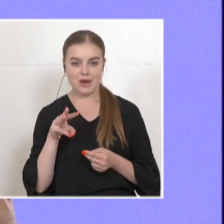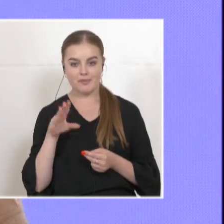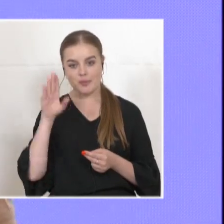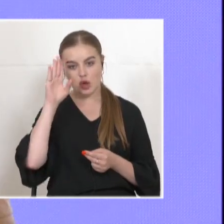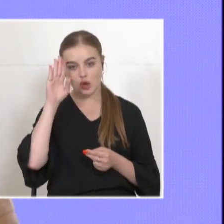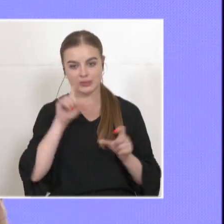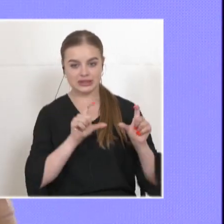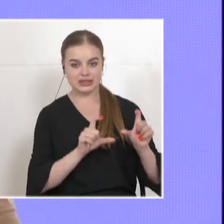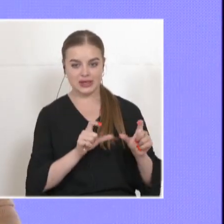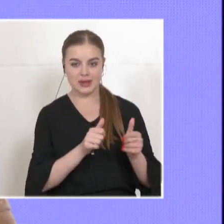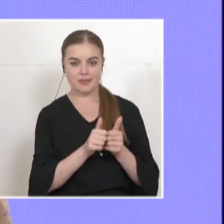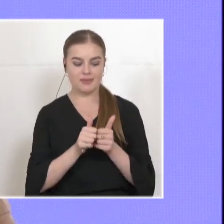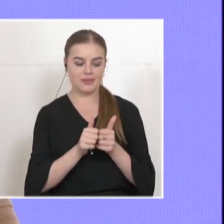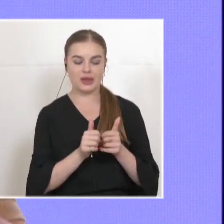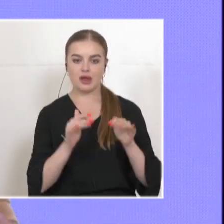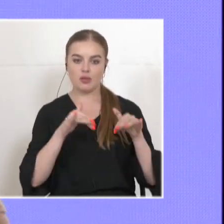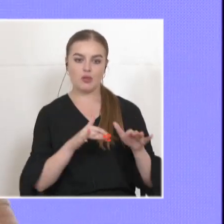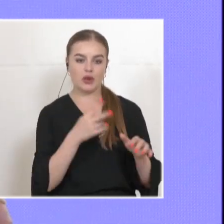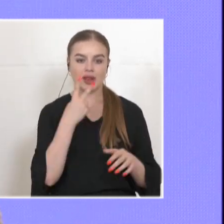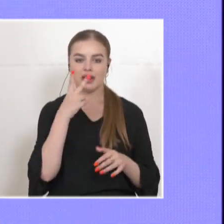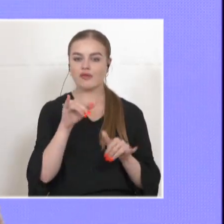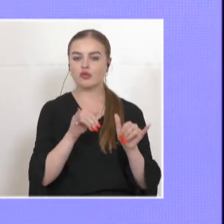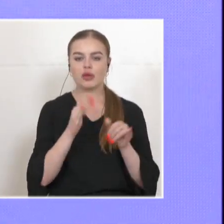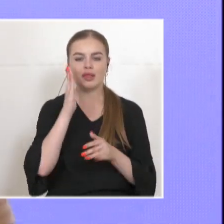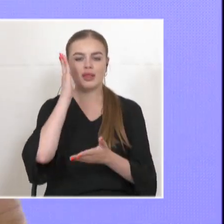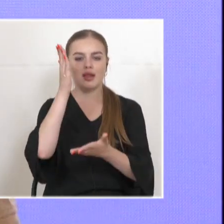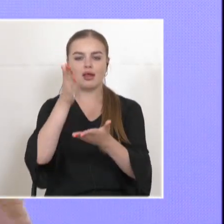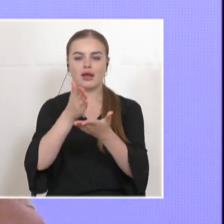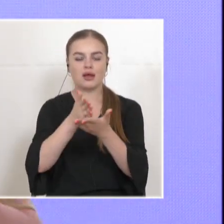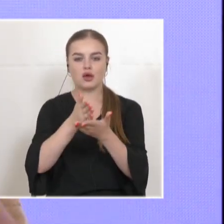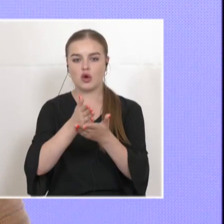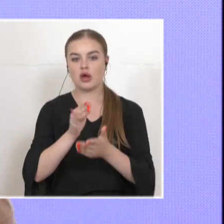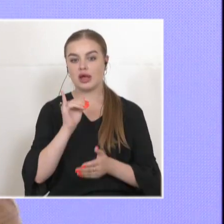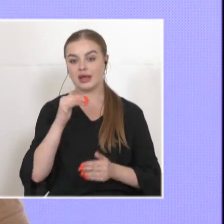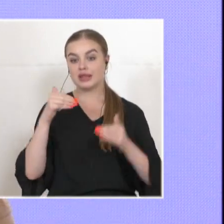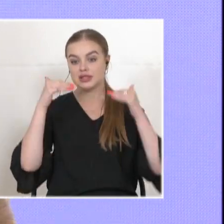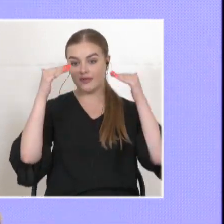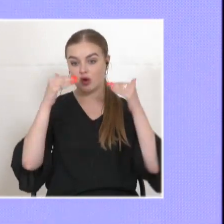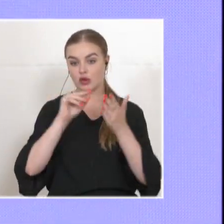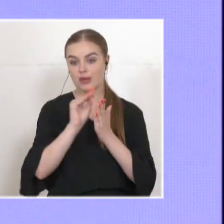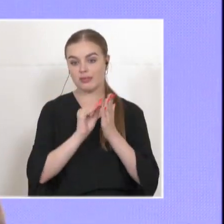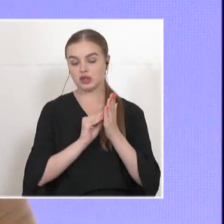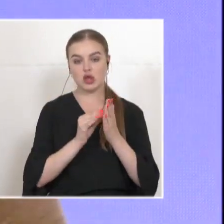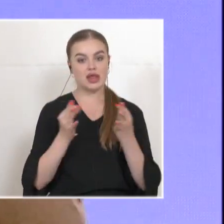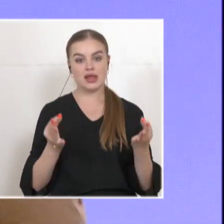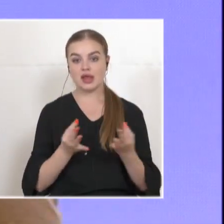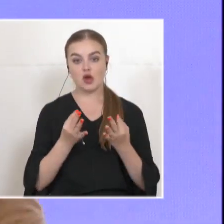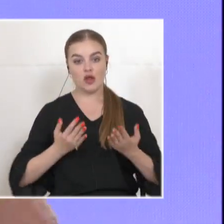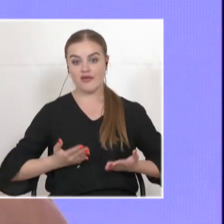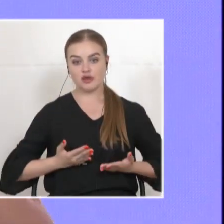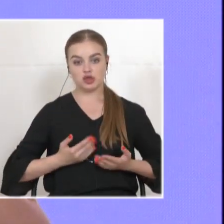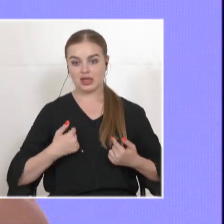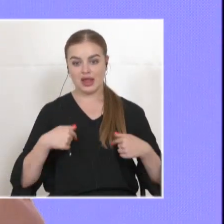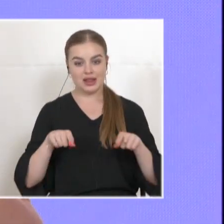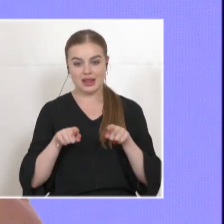Хлопчик сидить біля моря, дивиться кудись дуже далеко, вглиб. І зверху написано: «Ніколи в житті я так глибоко в собі